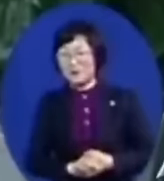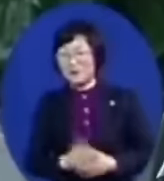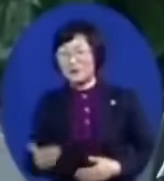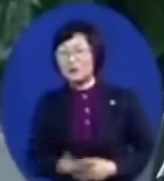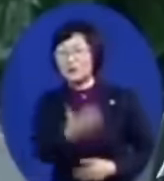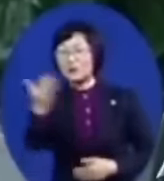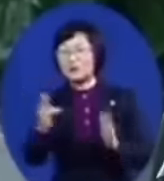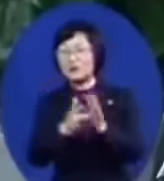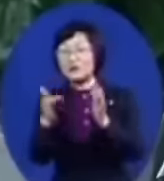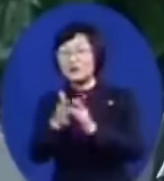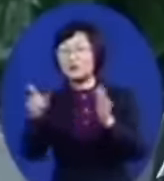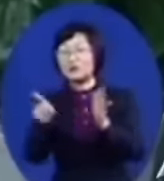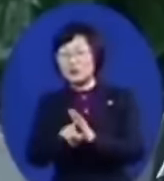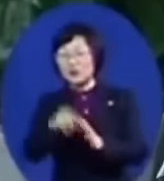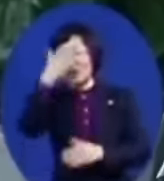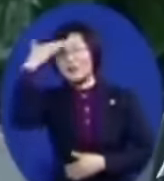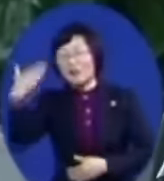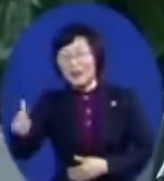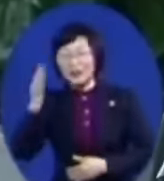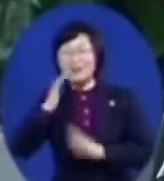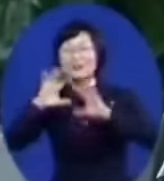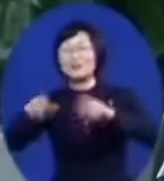여러분 예수 믿은 거 다행입니다. 천당 가니까.